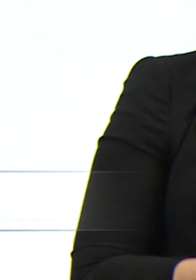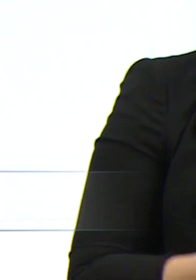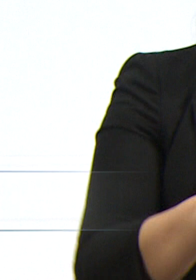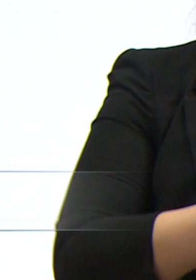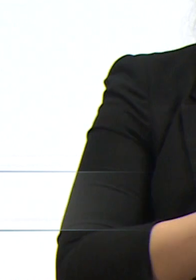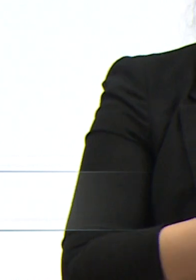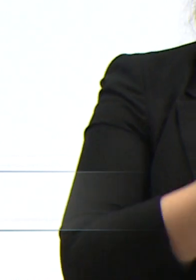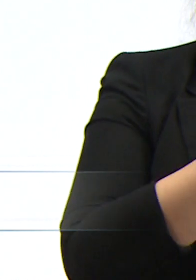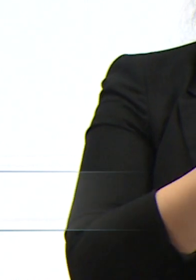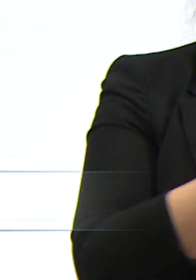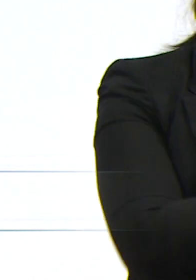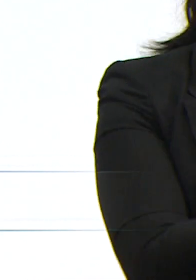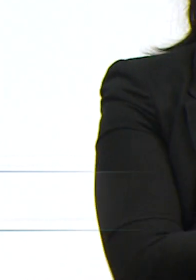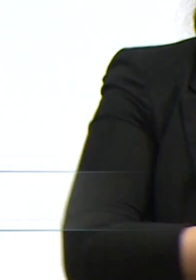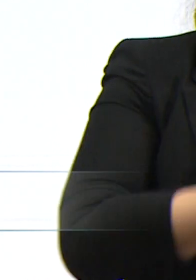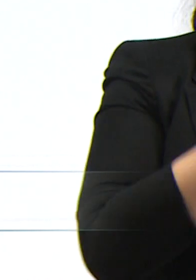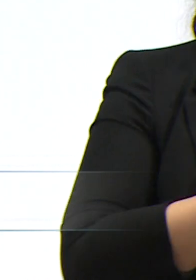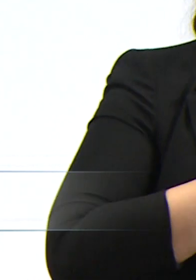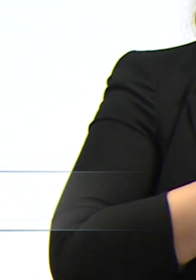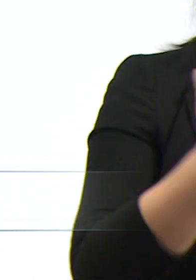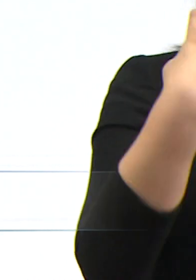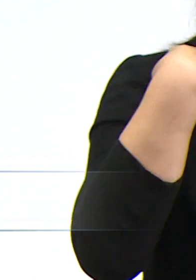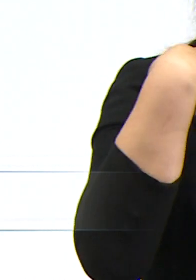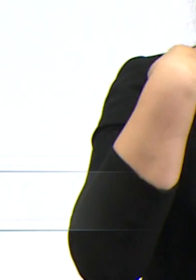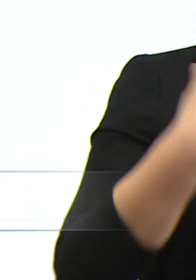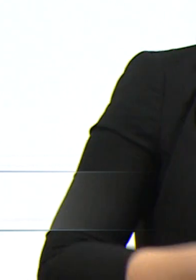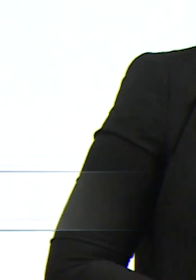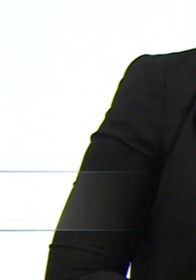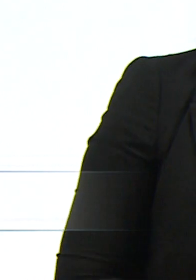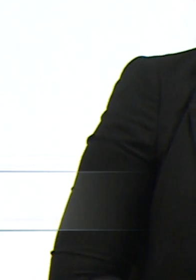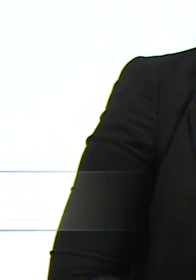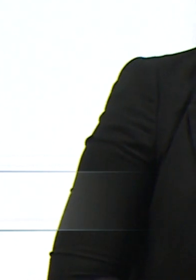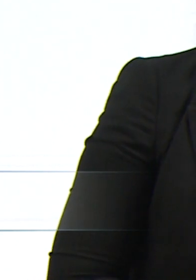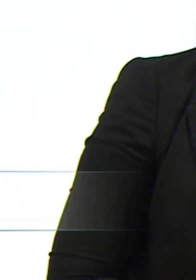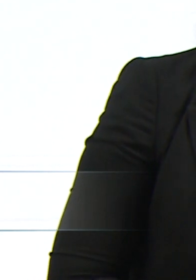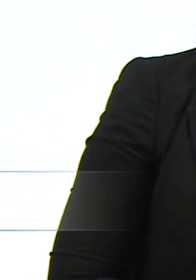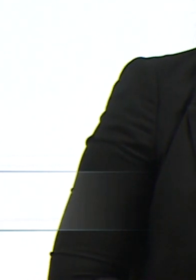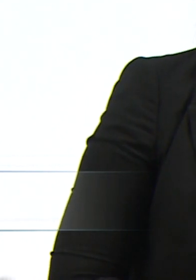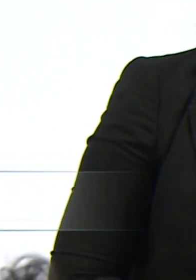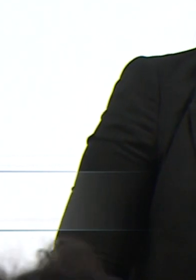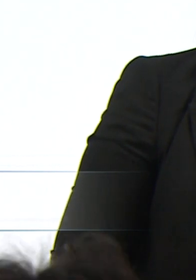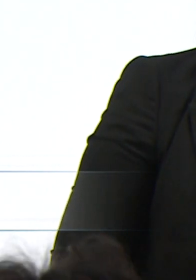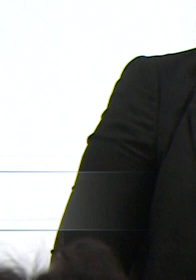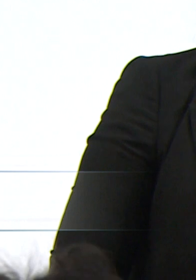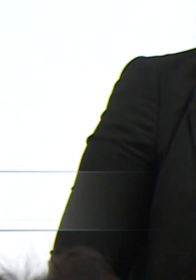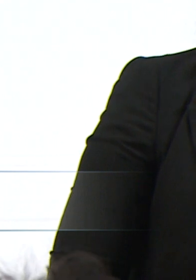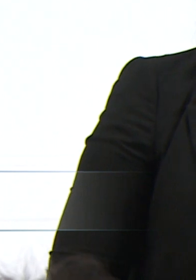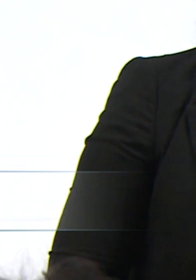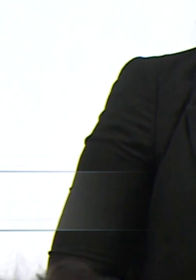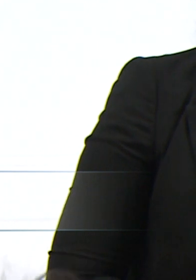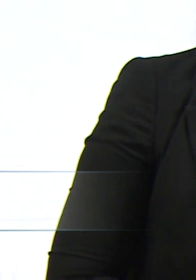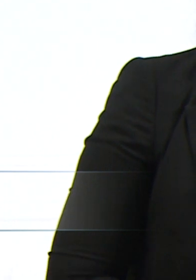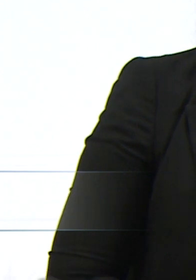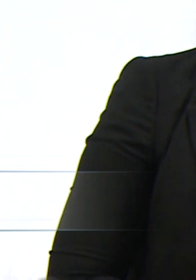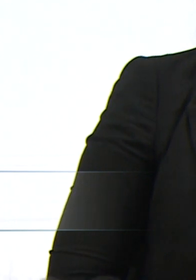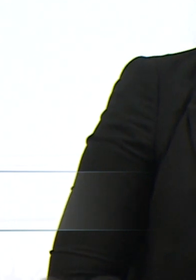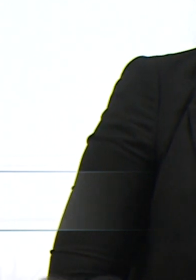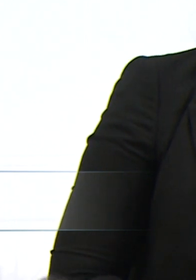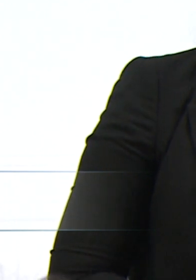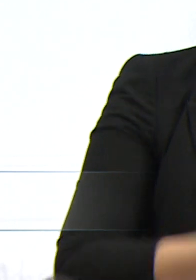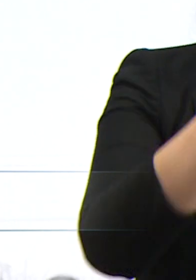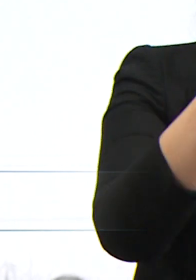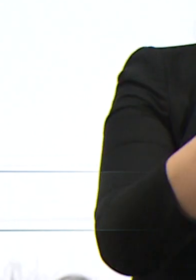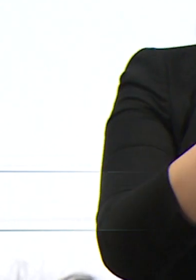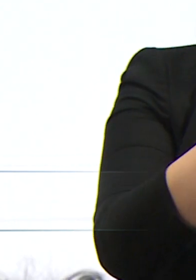한 제가 다 지겠습니다. 그게 책임이라고 하는 거라고 저는 생각합니다. 그래서 만